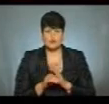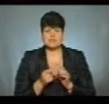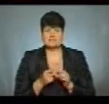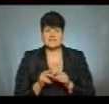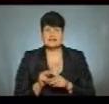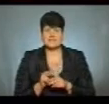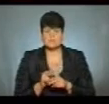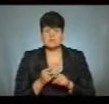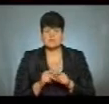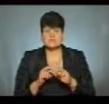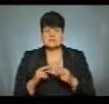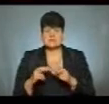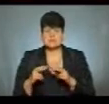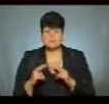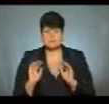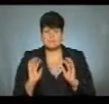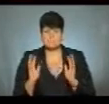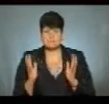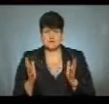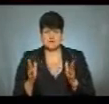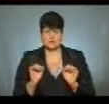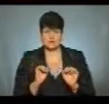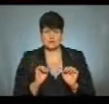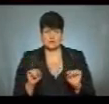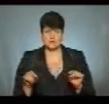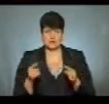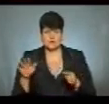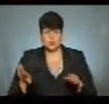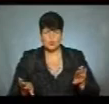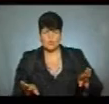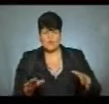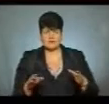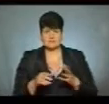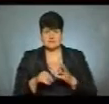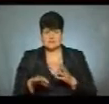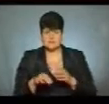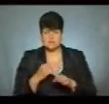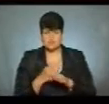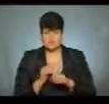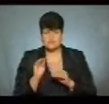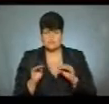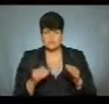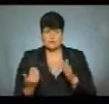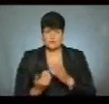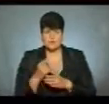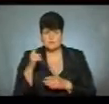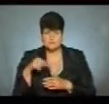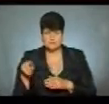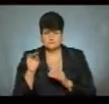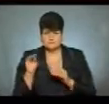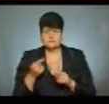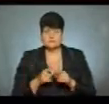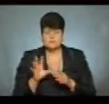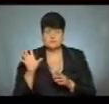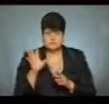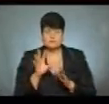це заміна бар'єрного огородження, це відновлення кюветів, це земляні роботи, це встановлення нових дорожніх знаків, це все